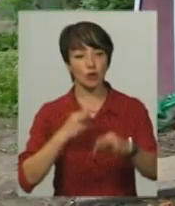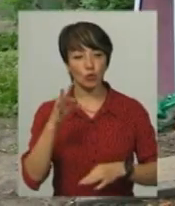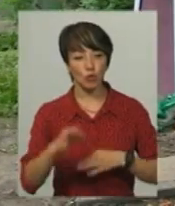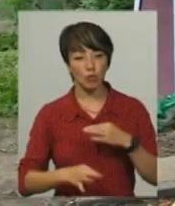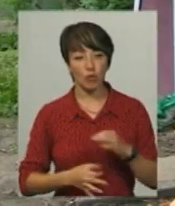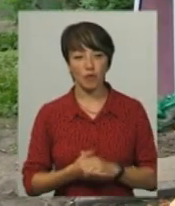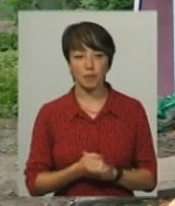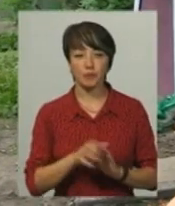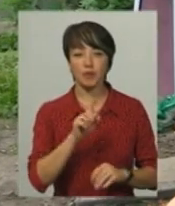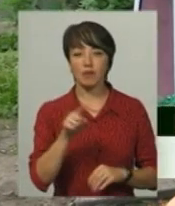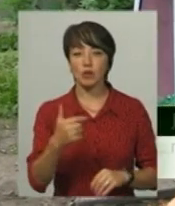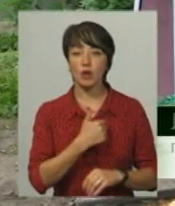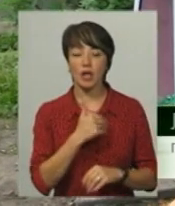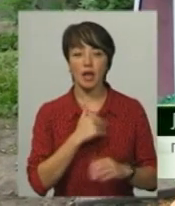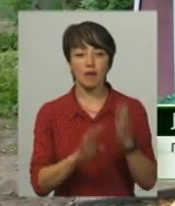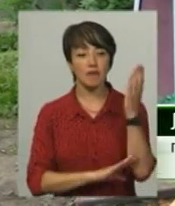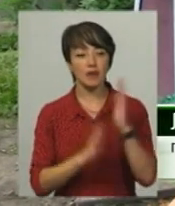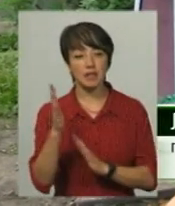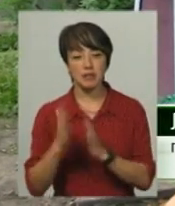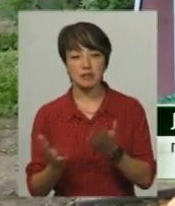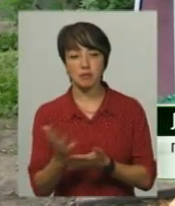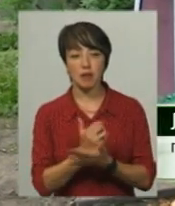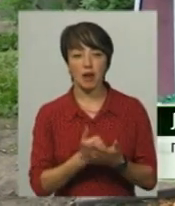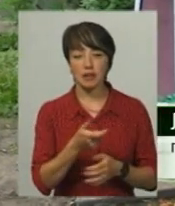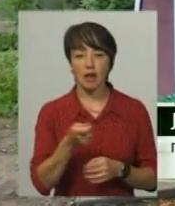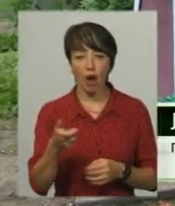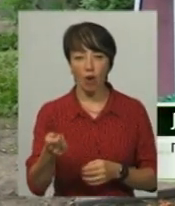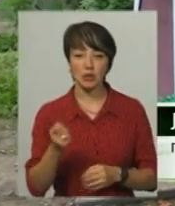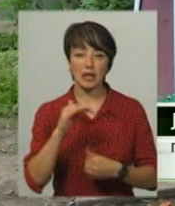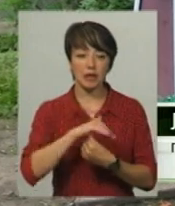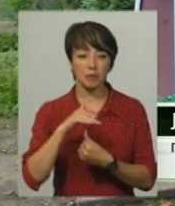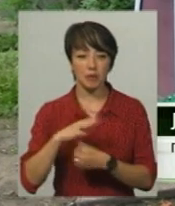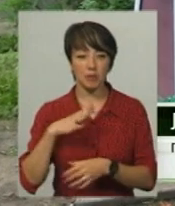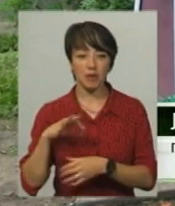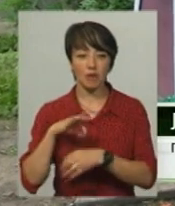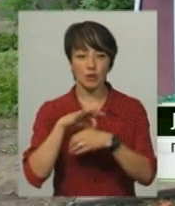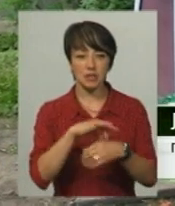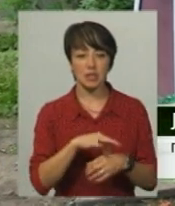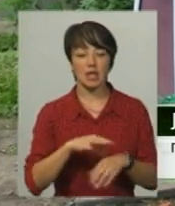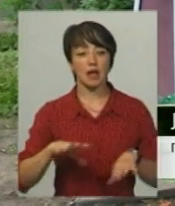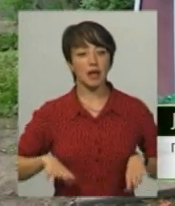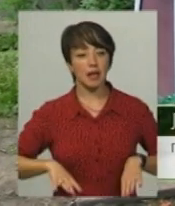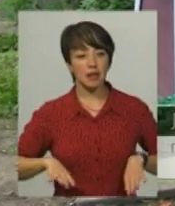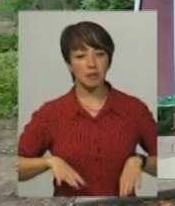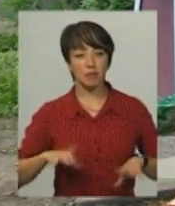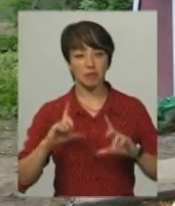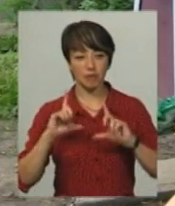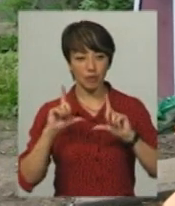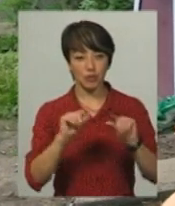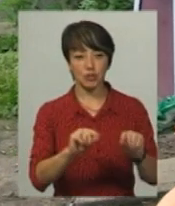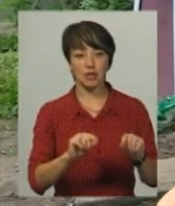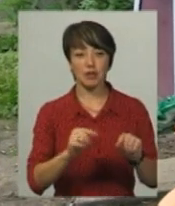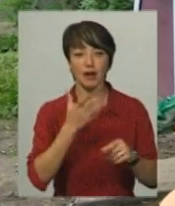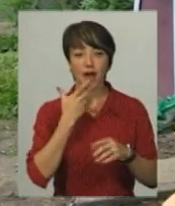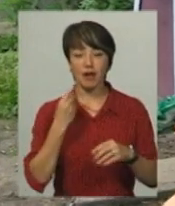Вони хочуть в лісі ходити, збирати ягоди, гриби ми їх возили. Кінь ми приїжджали,